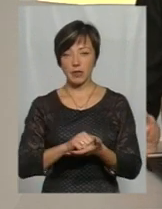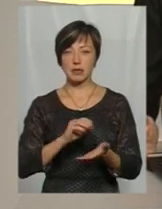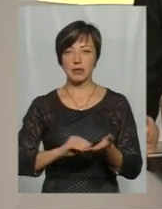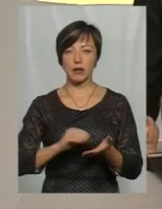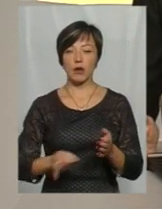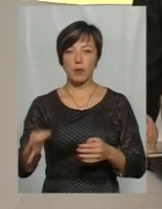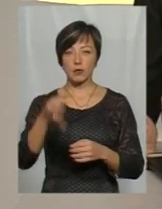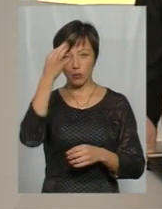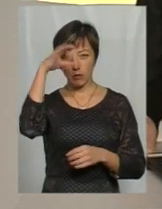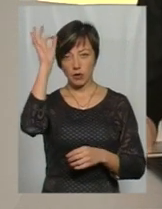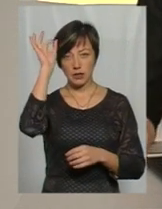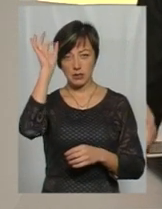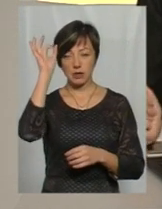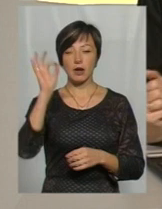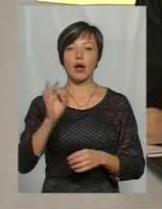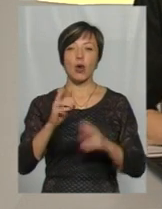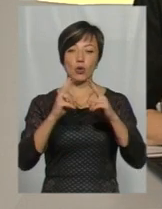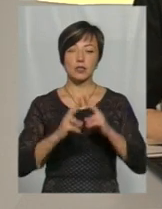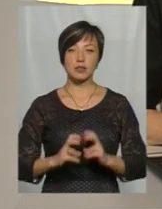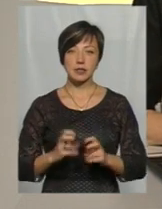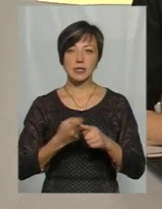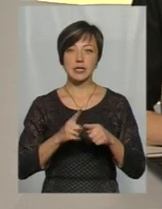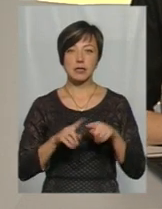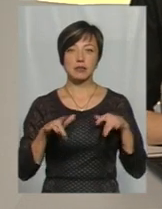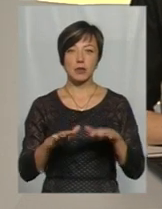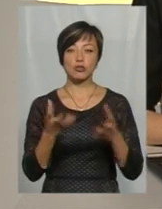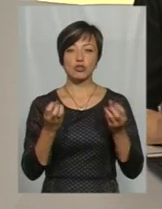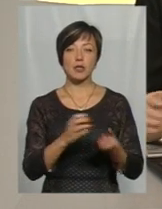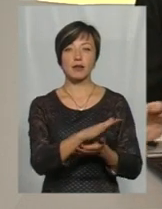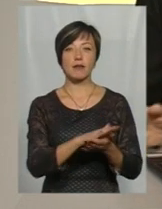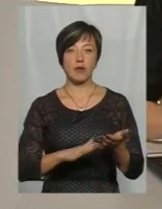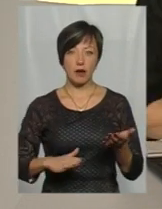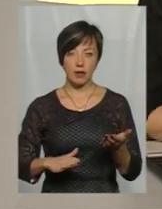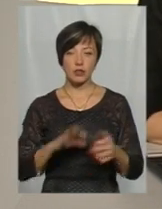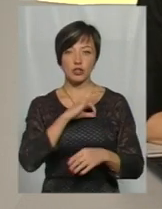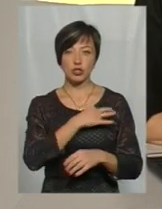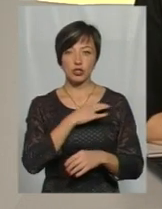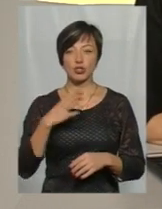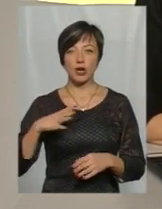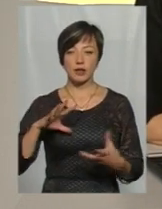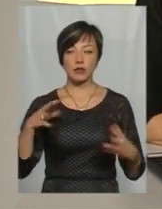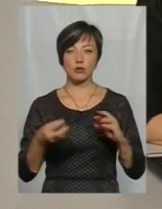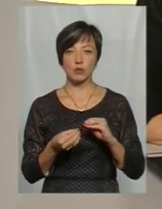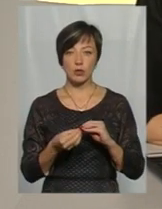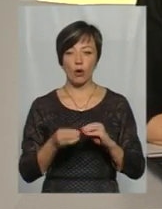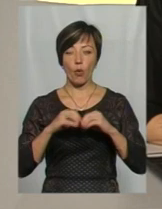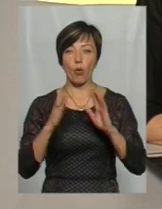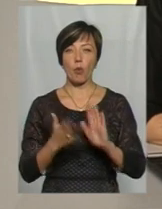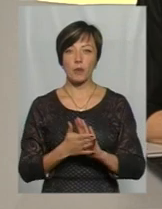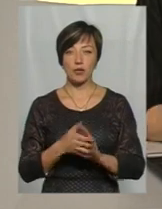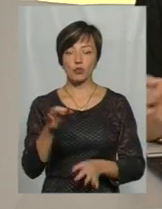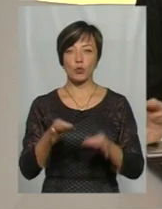прес-секретар обласної поліції Інна Глега, розслідування тієї справи ще триває. Слідчі чекають результатів